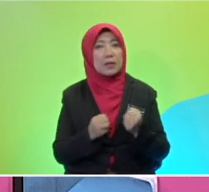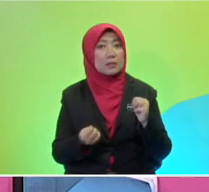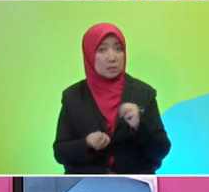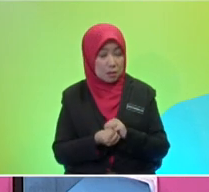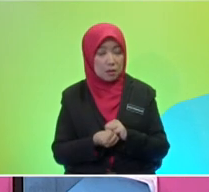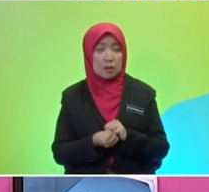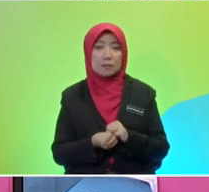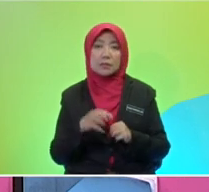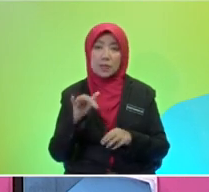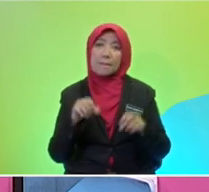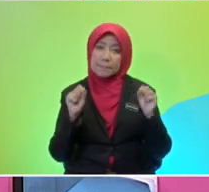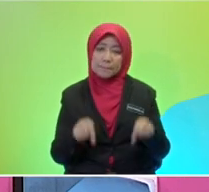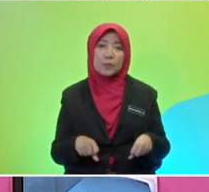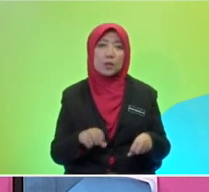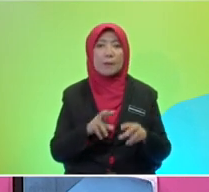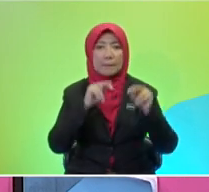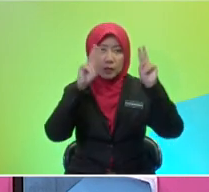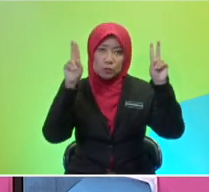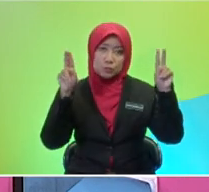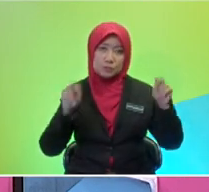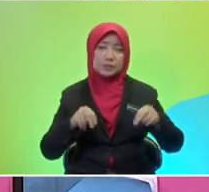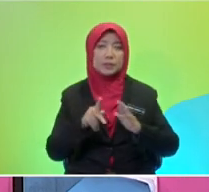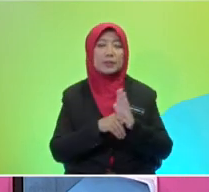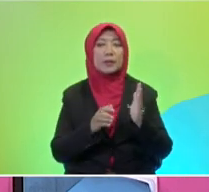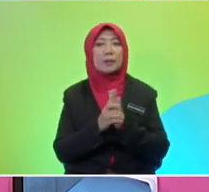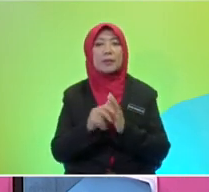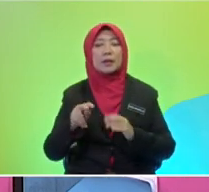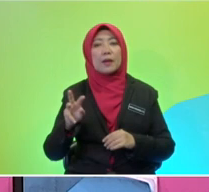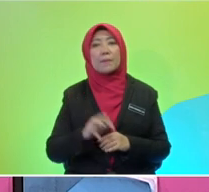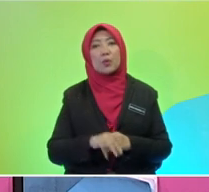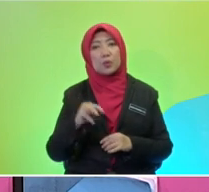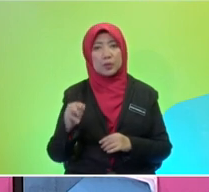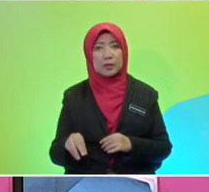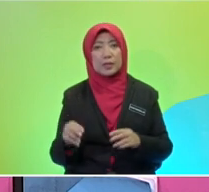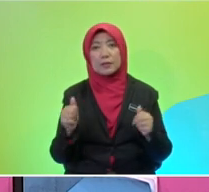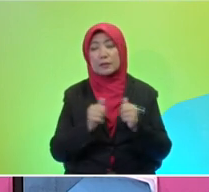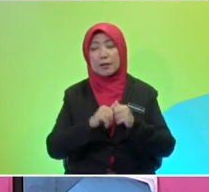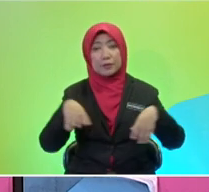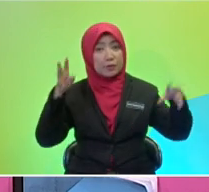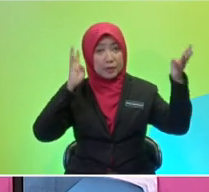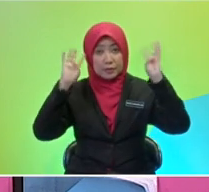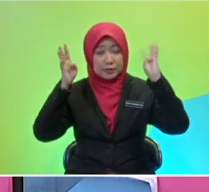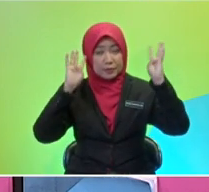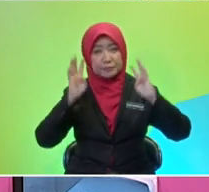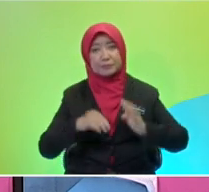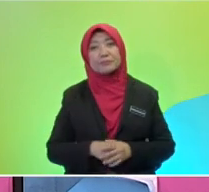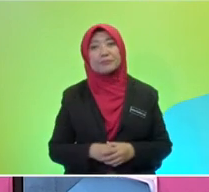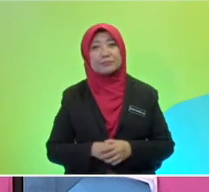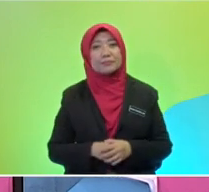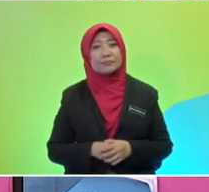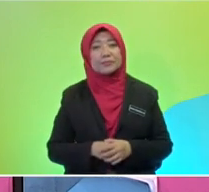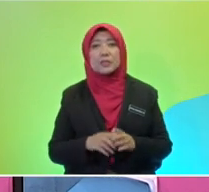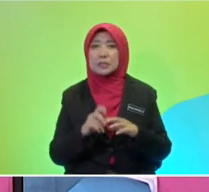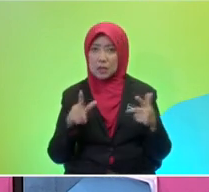masa-masalah yang boleh menguji kamera murid di dalam kelas secara kreatif dan inovatif Oke